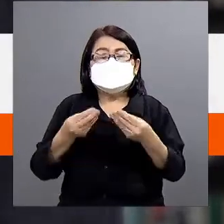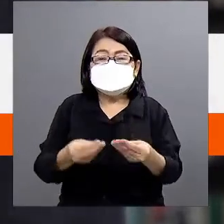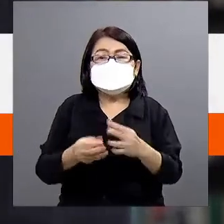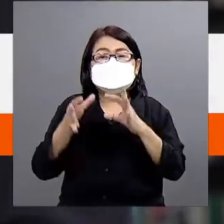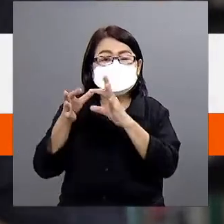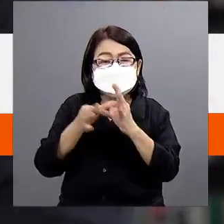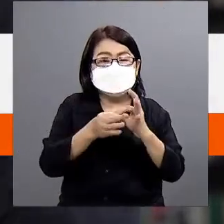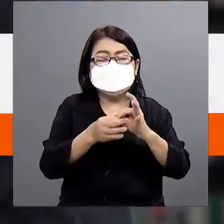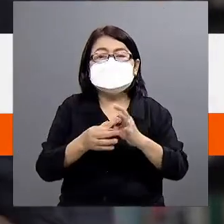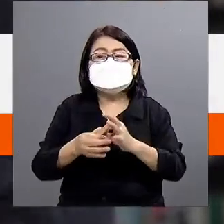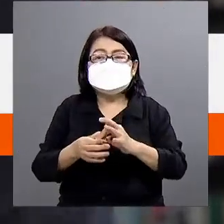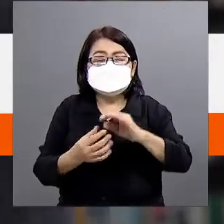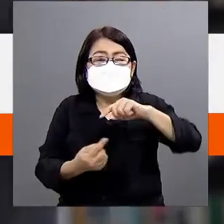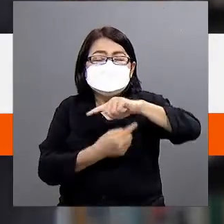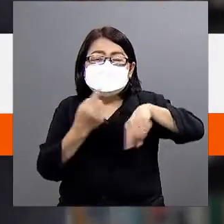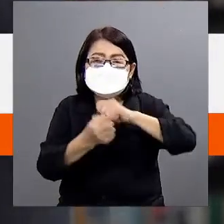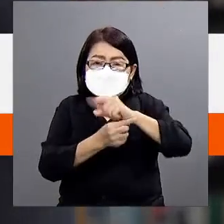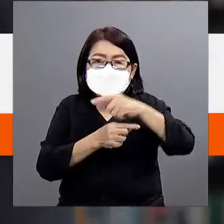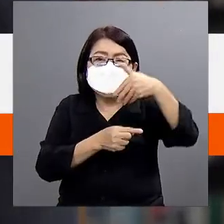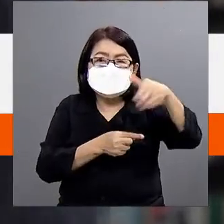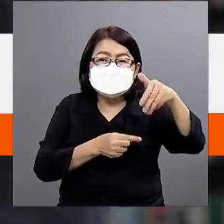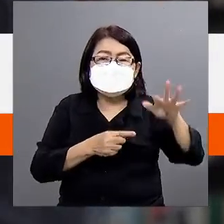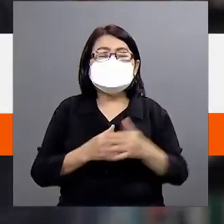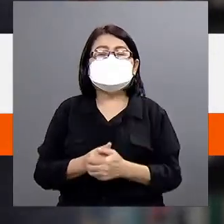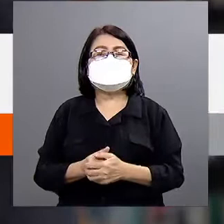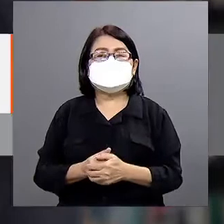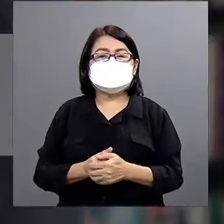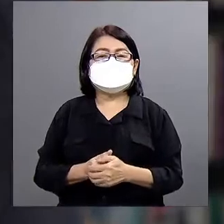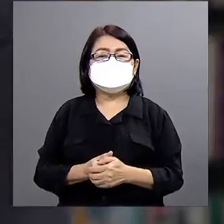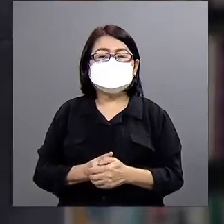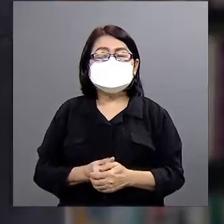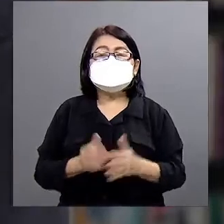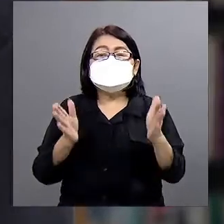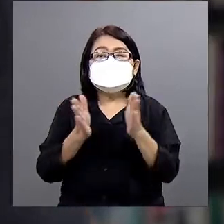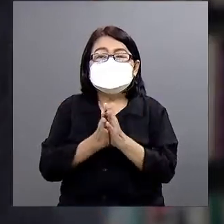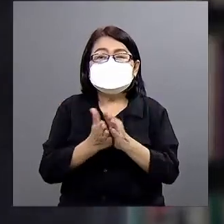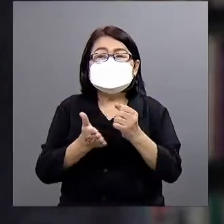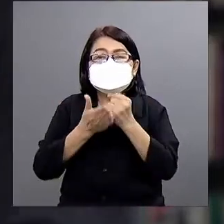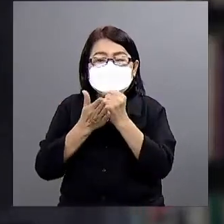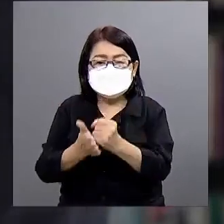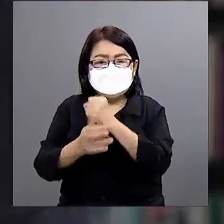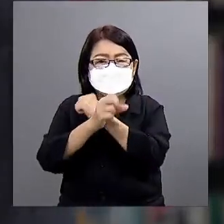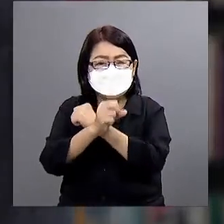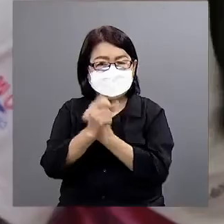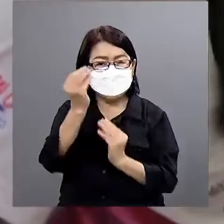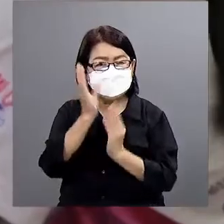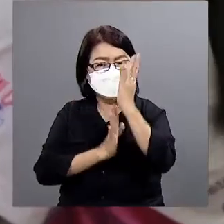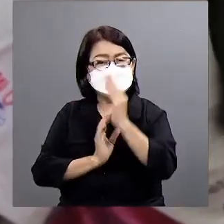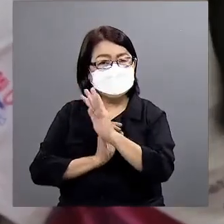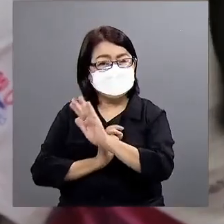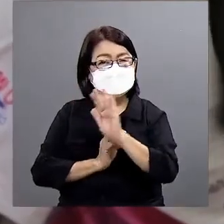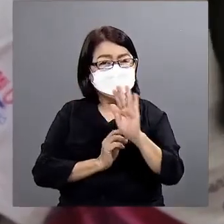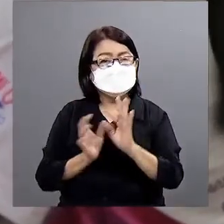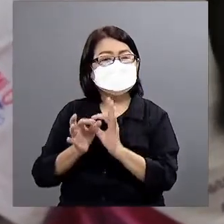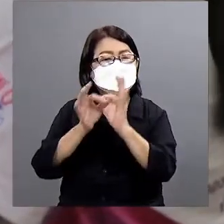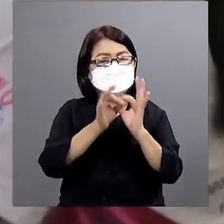อมนะครับเล่นเกมแล้วก็เชื่อมโยงเรื่องสิ่งแวดล้อมกันดูแลทรัพยากรร่วมกันนะครับเชื่อมโยงเรื่องนี้เกิด PLC